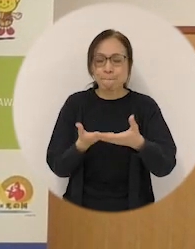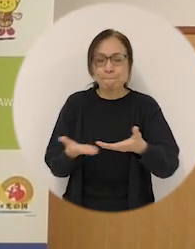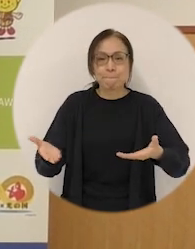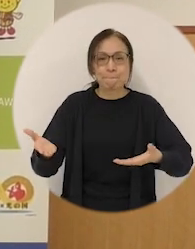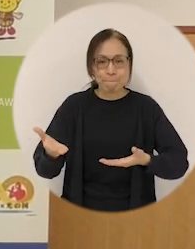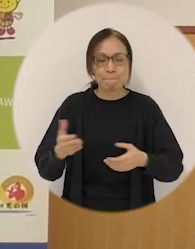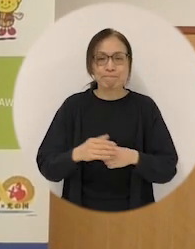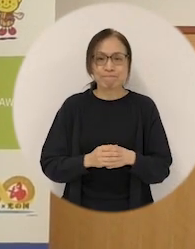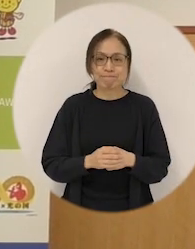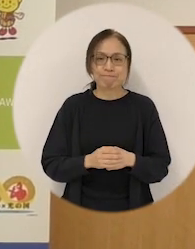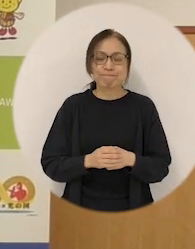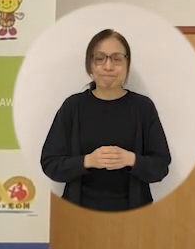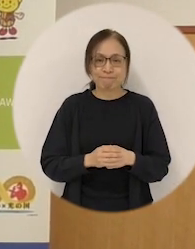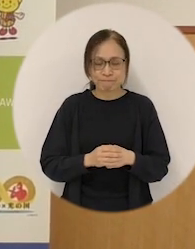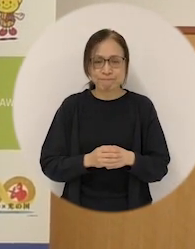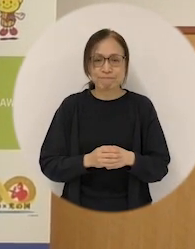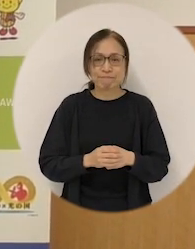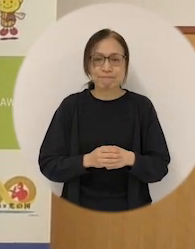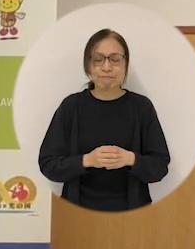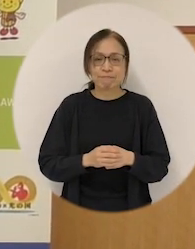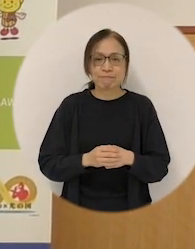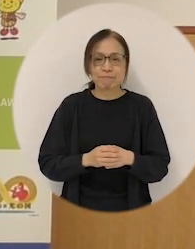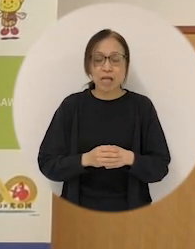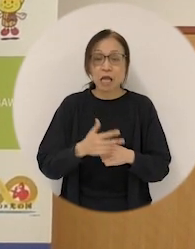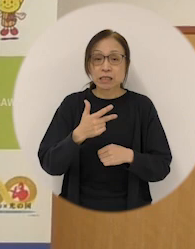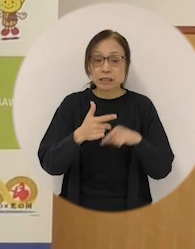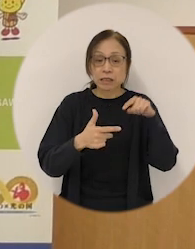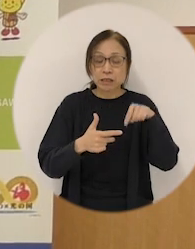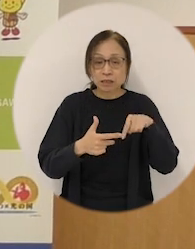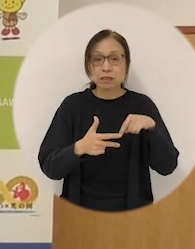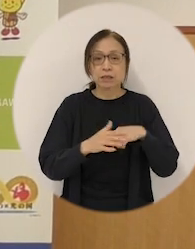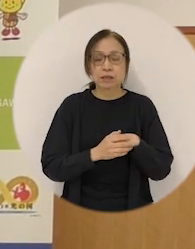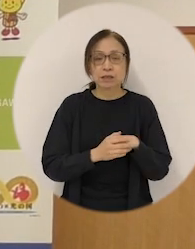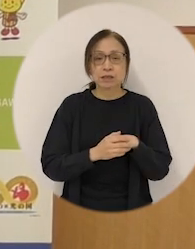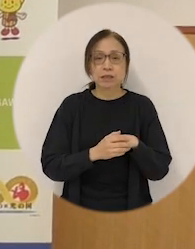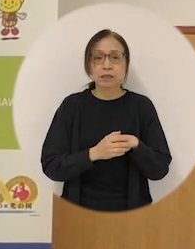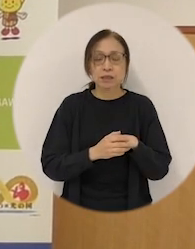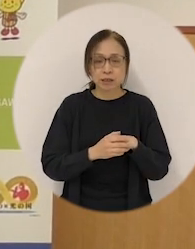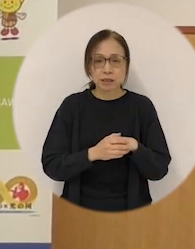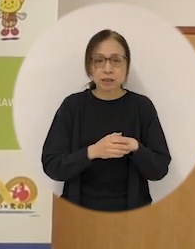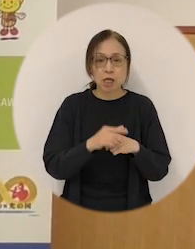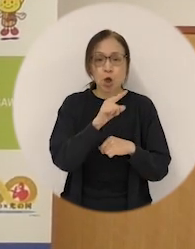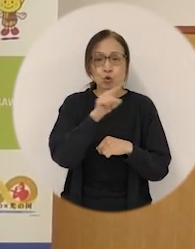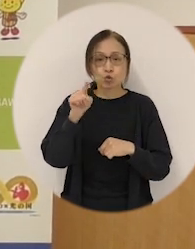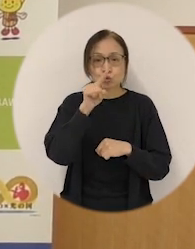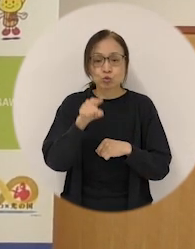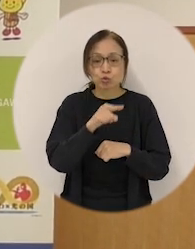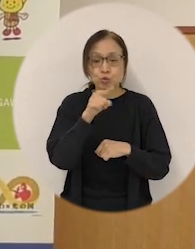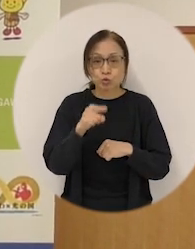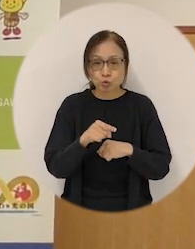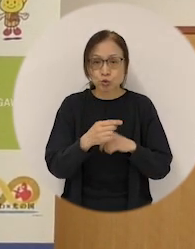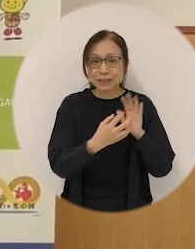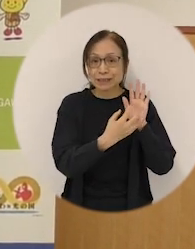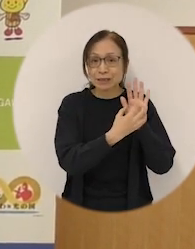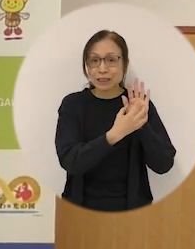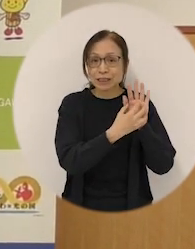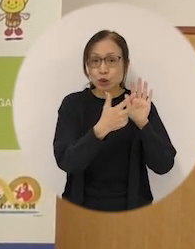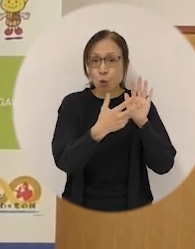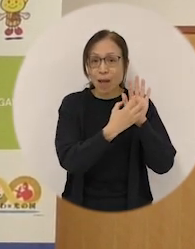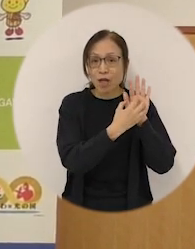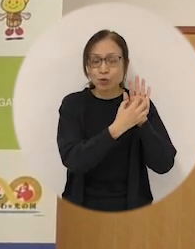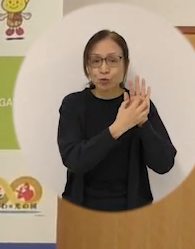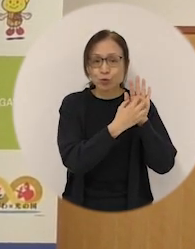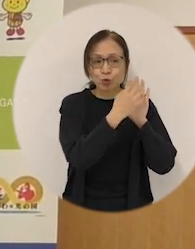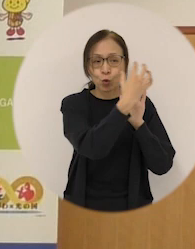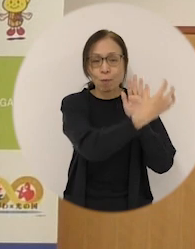換する蓋は本市については市章を中心に配置しその周